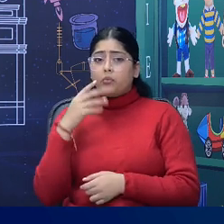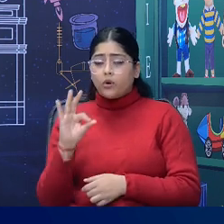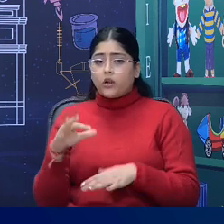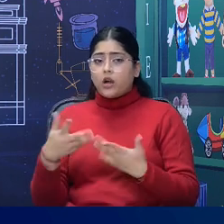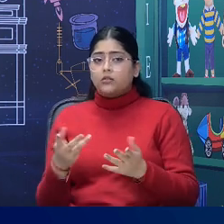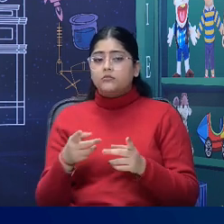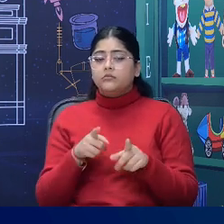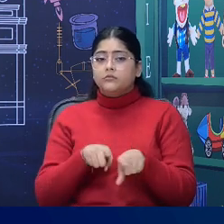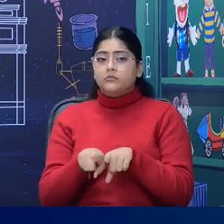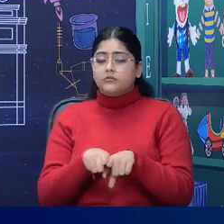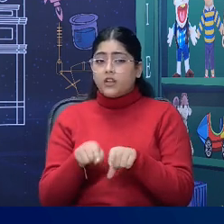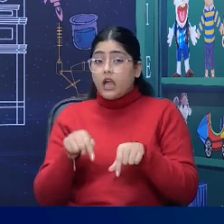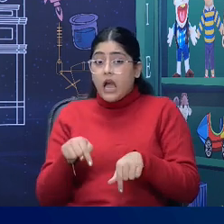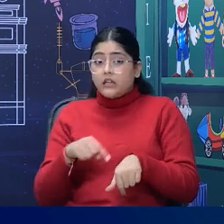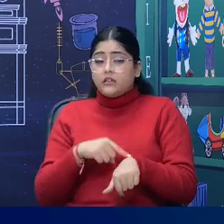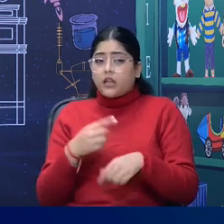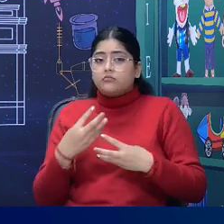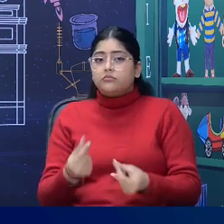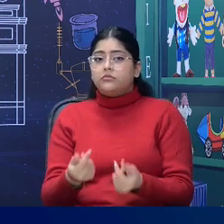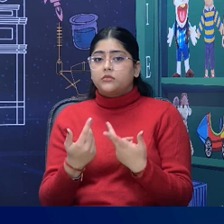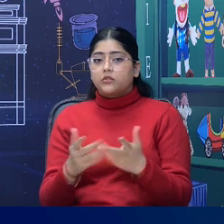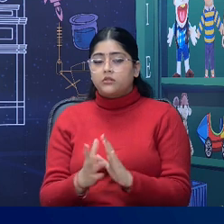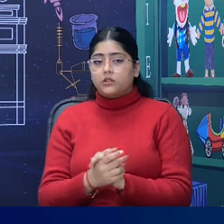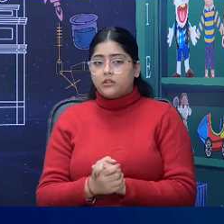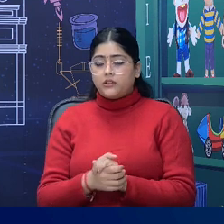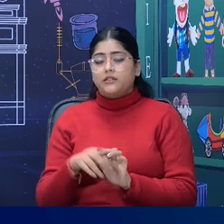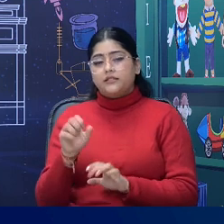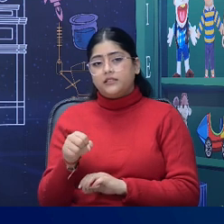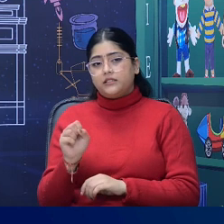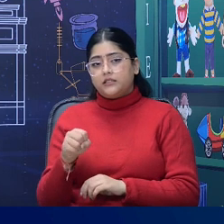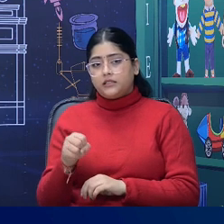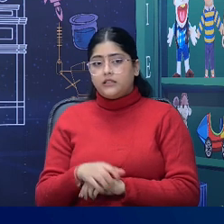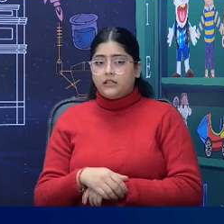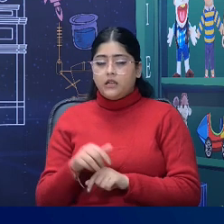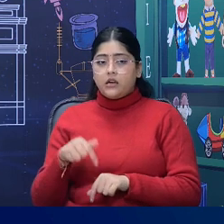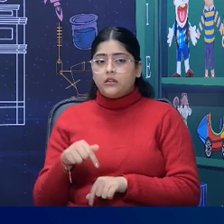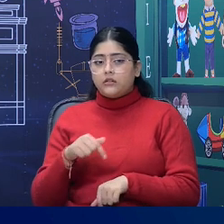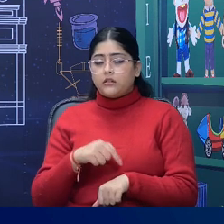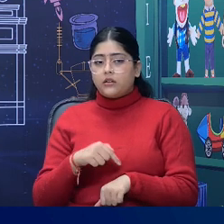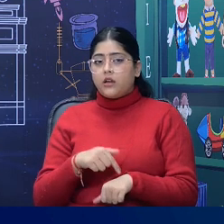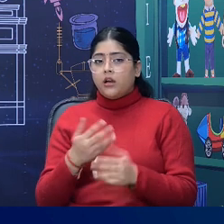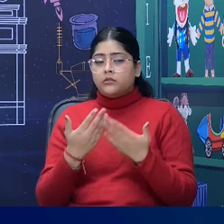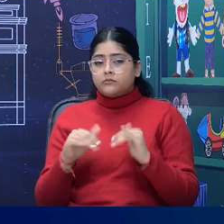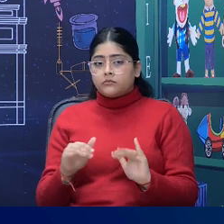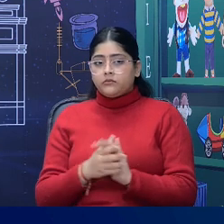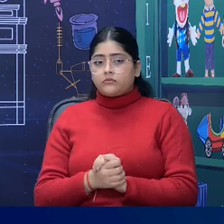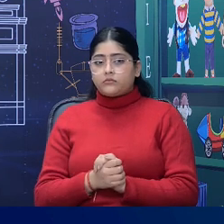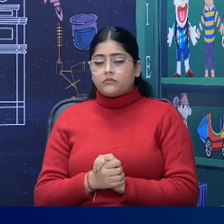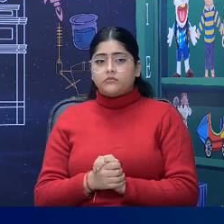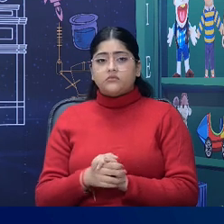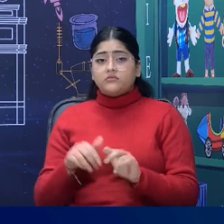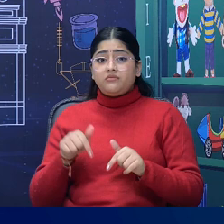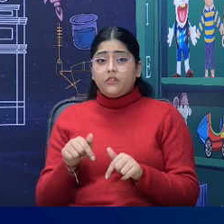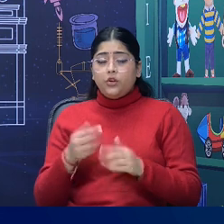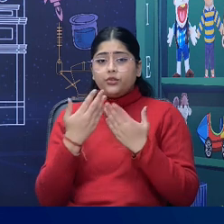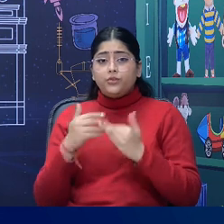आज के समय में कहीं खो गई है जी मैम बड़ा अच्छा प्रश्न आपने पूछा ये टॉर्च अब के ज छात्र जो है वो उस तरीके से उससे रिलेट नहीं